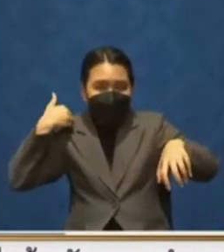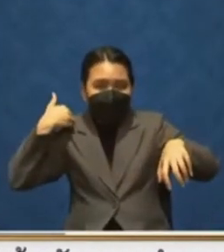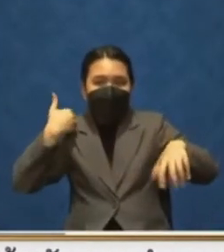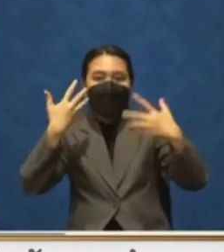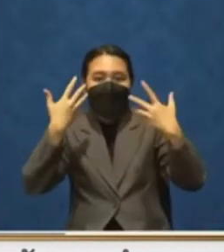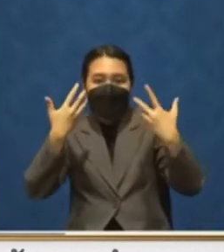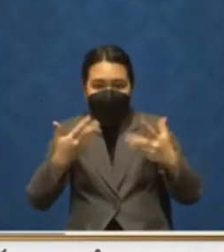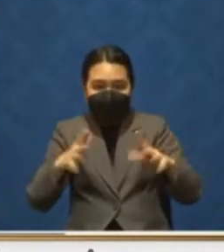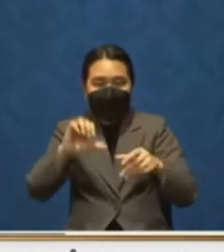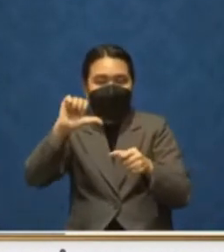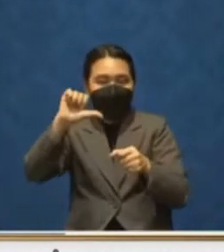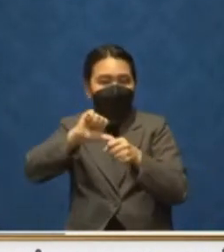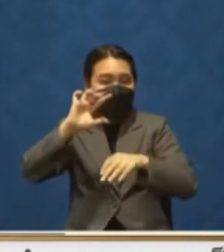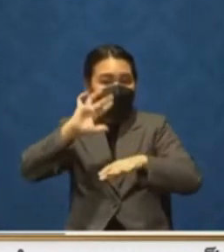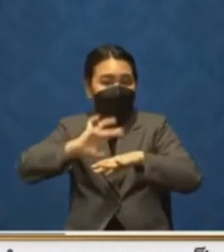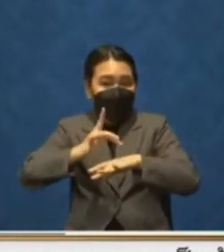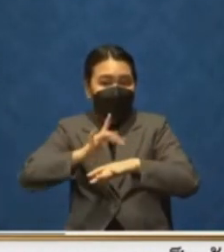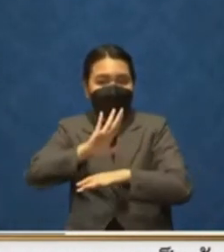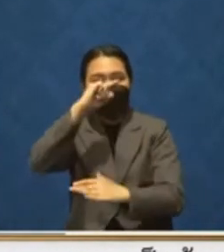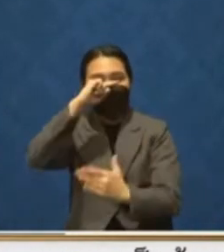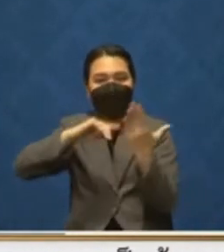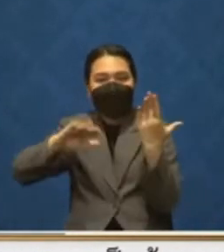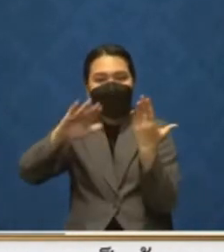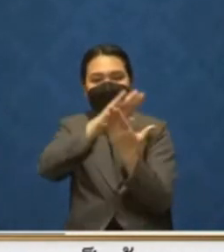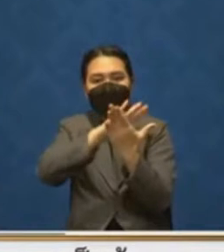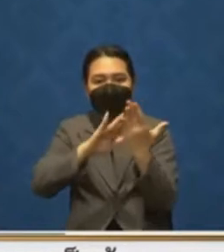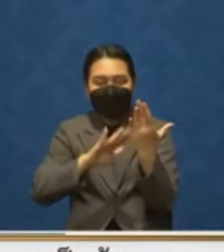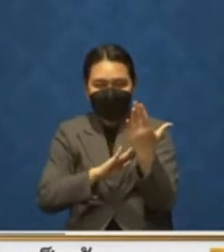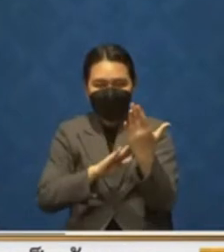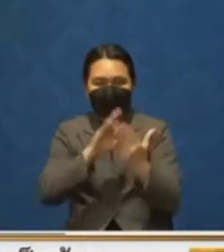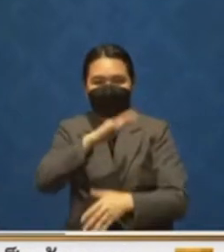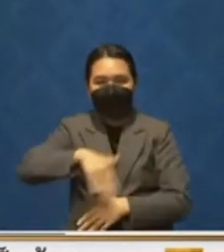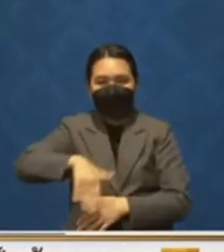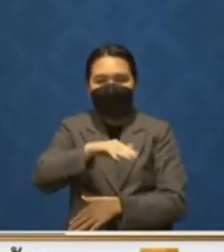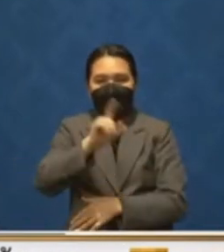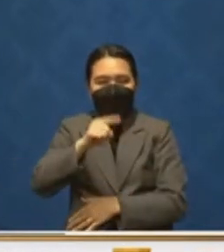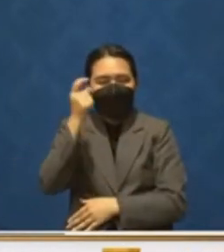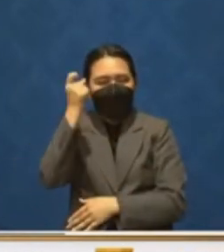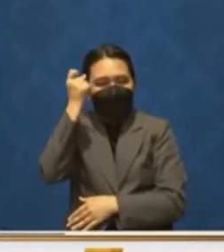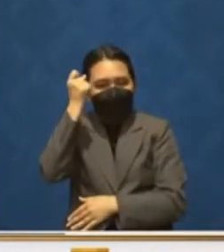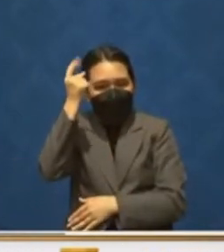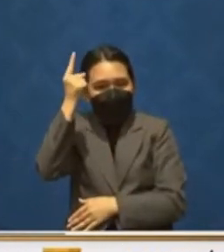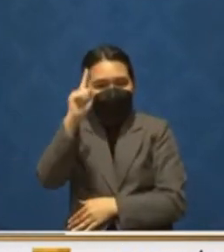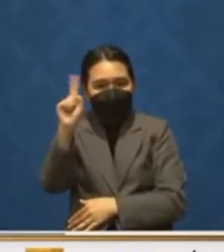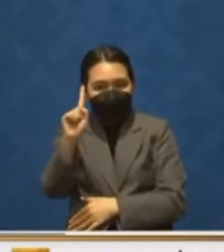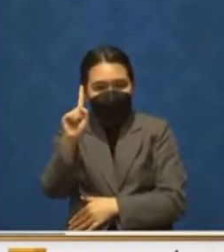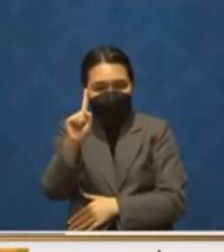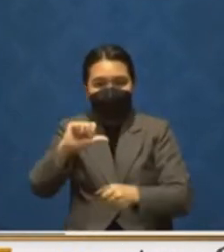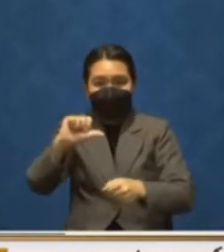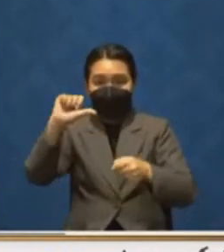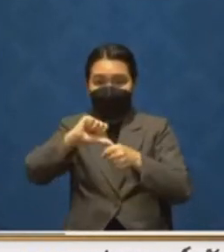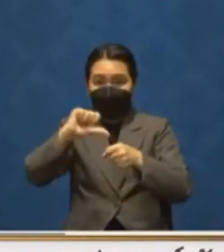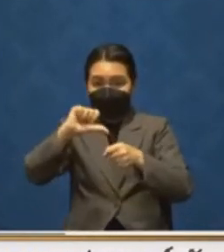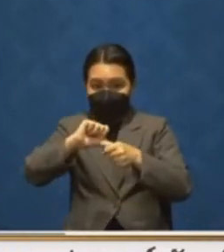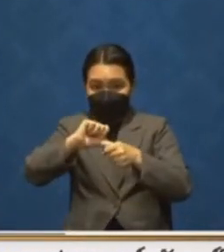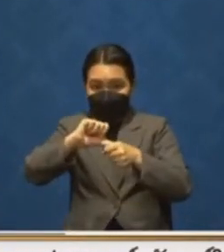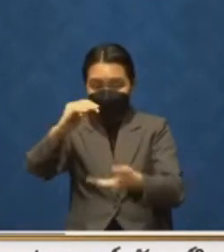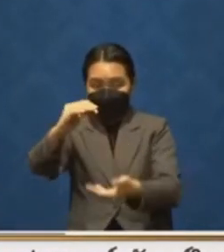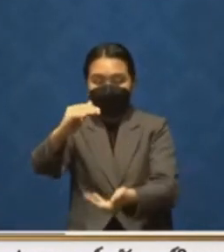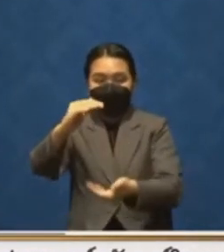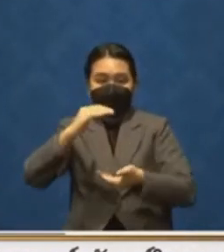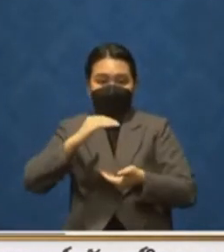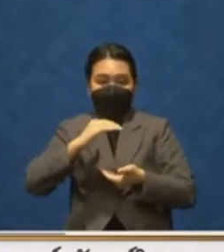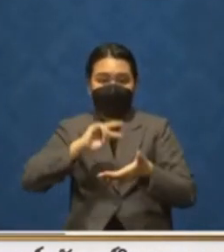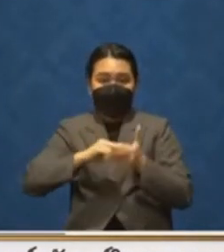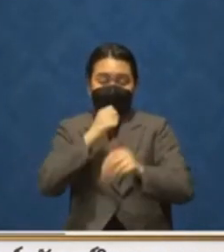แก๊สธรรมชาติของไทยธัญญาท่านต้องเข้าใจว่าเรานำเข้าแก๊สธรรมชาตินี่ไม่ใช่ว่าพึ่งมานำเข้า